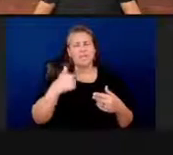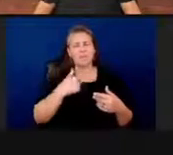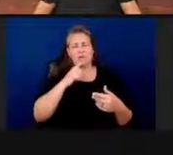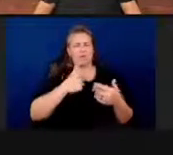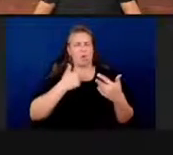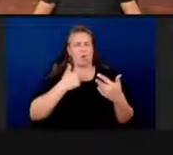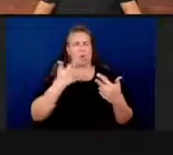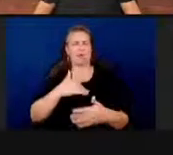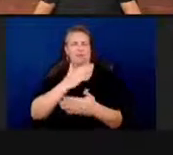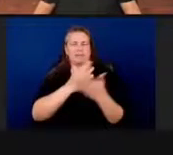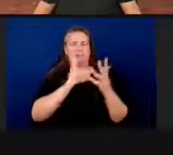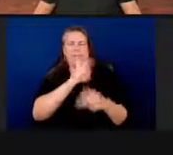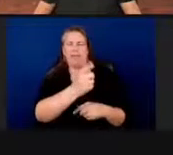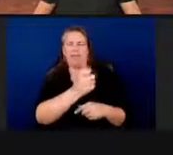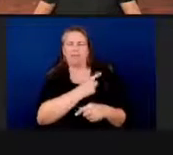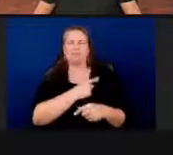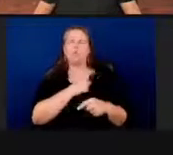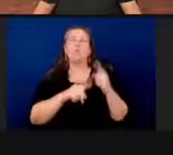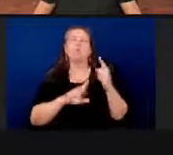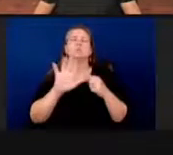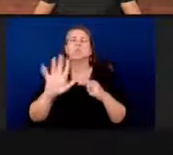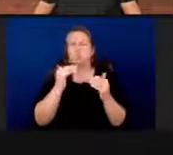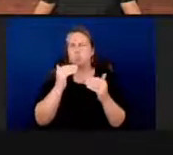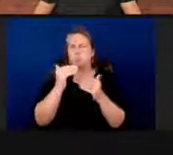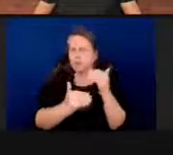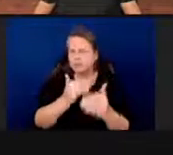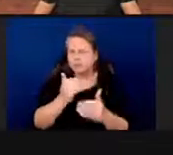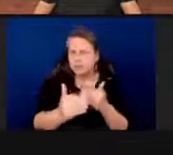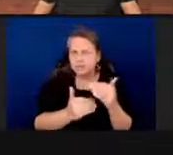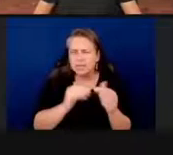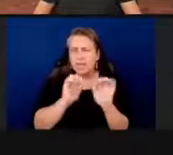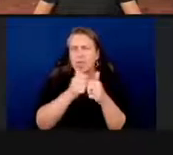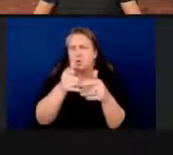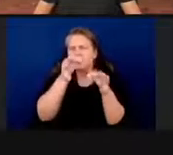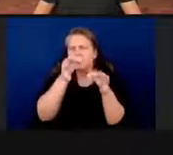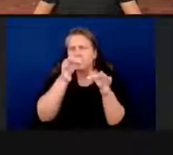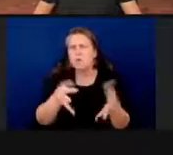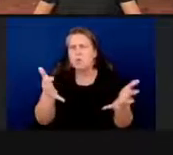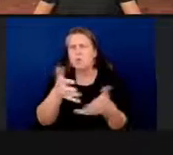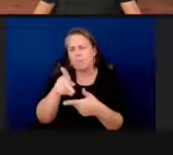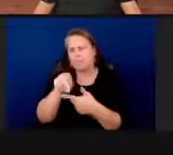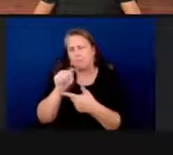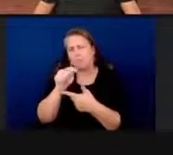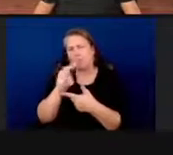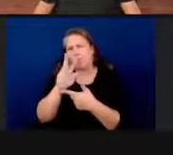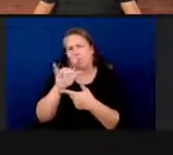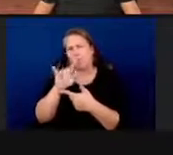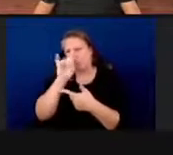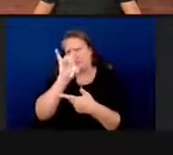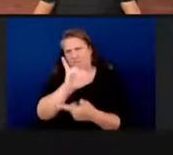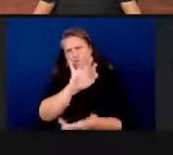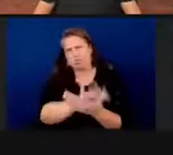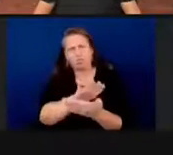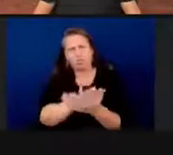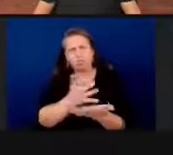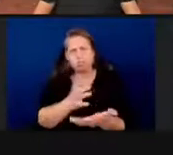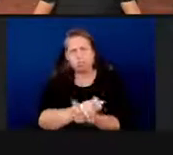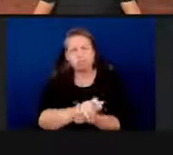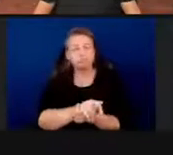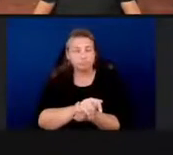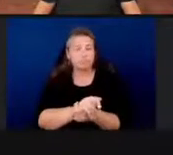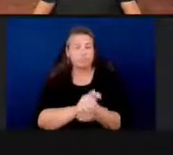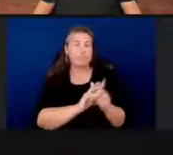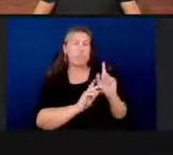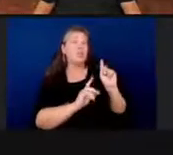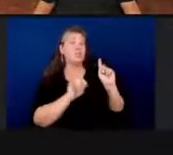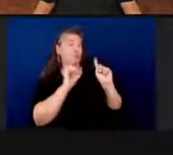والمسارات في المقاطعات؟ ما هي العملية لتحديد ما إذا كانت هذه المسارات مناسبة